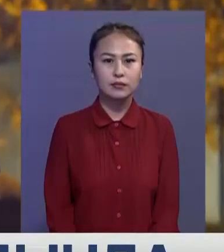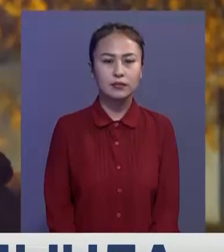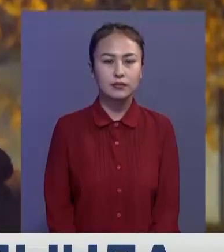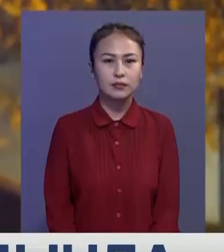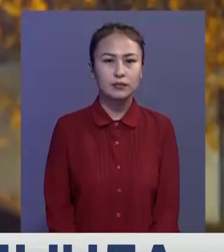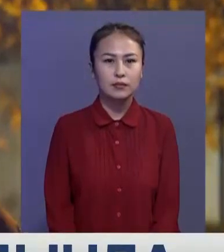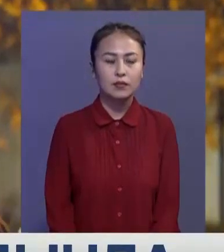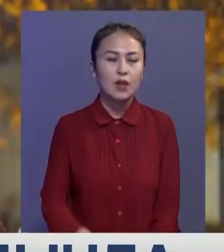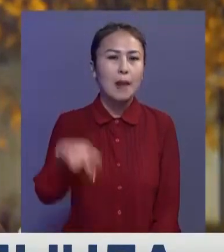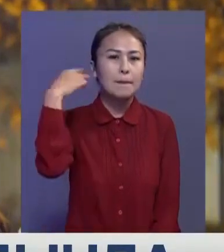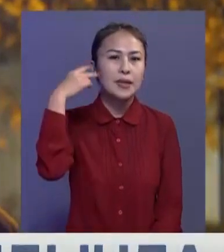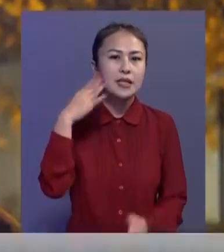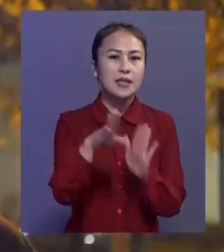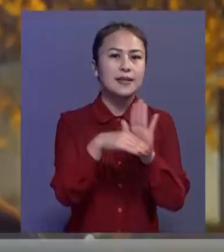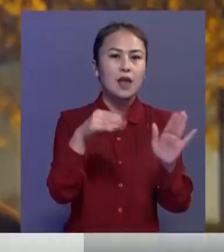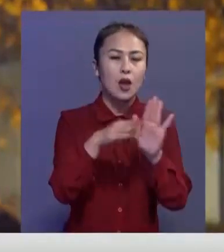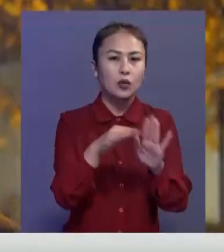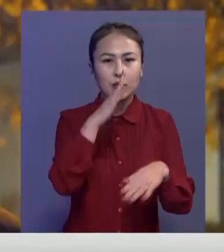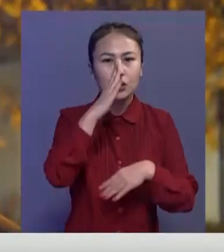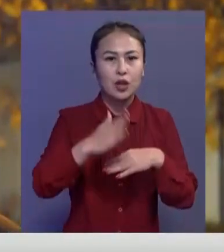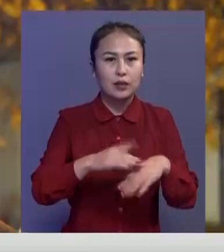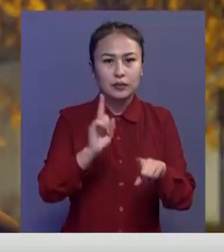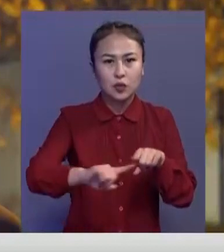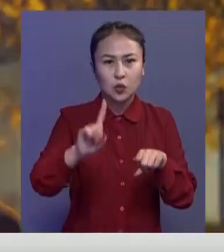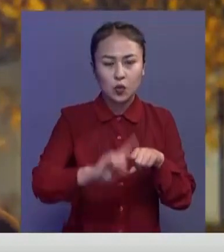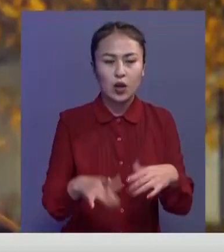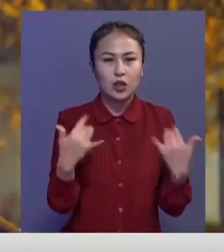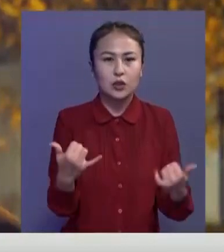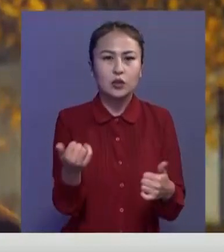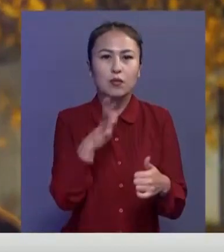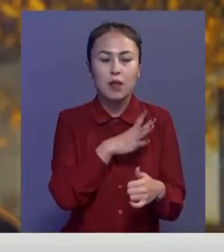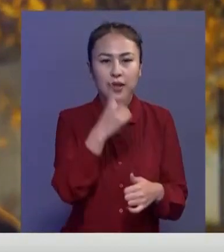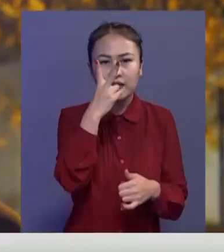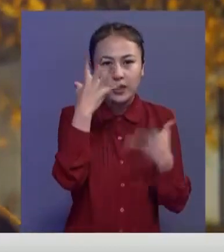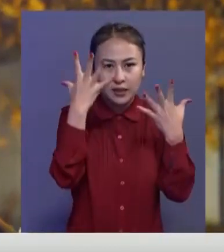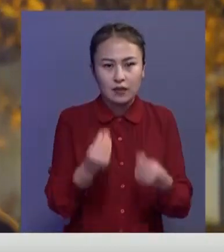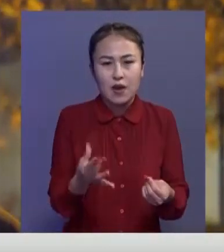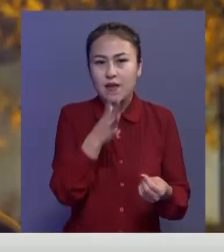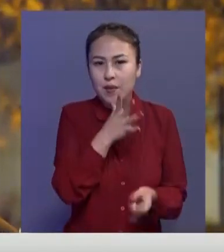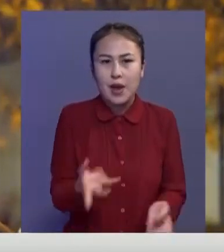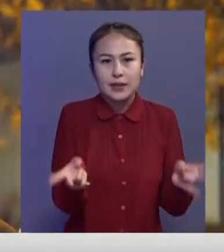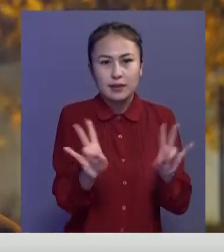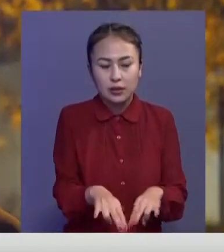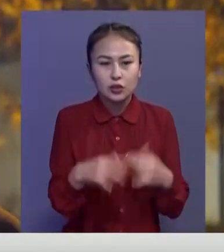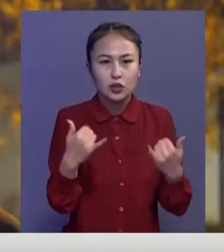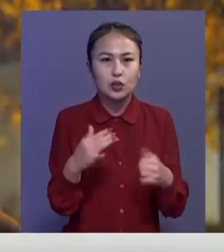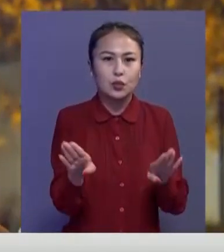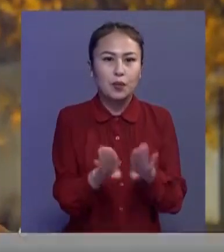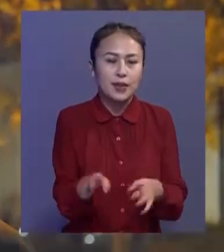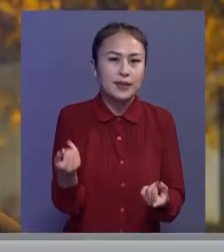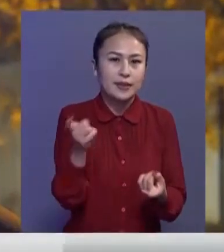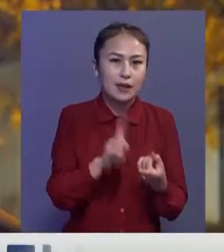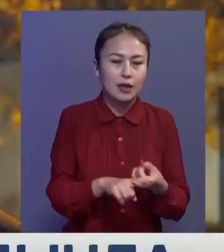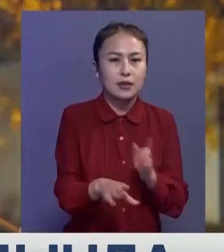Ақштағы президенттік сайлау күні жақындап келе жатыр. Қазіргі сәтте бар жоғы 2 күндей уақыт қалды. Және сәйкесінше